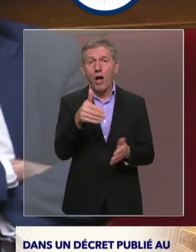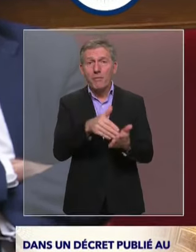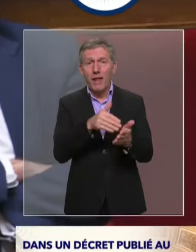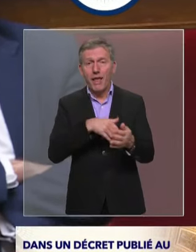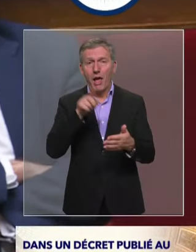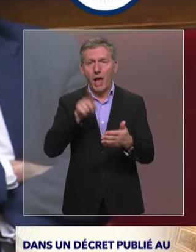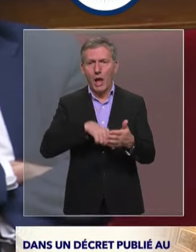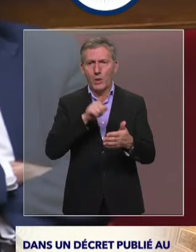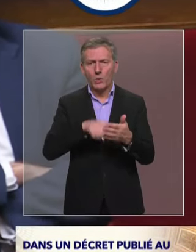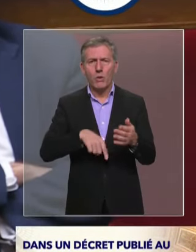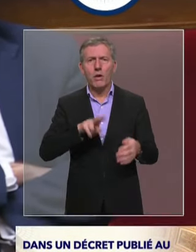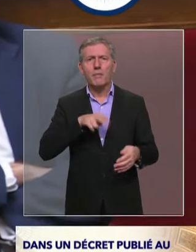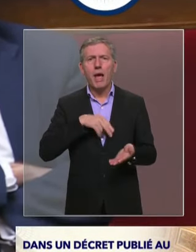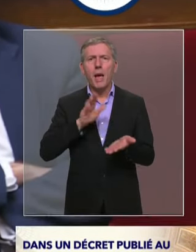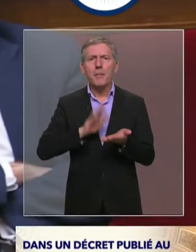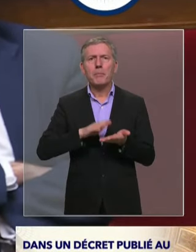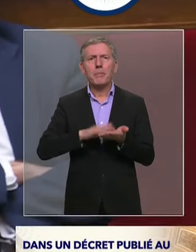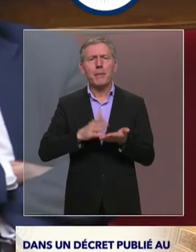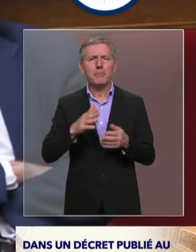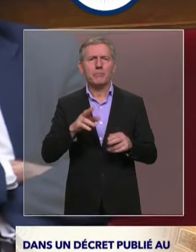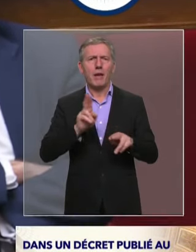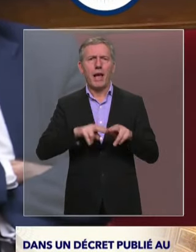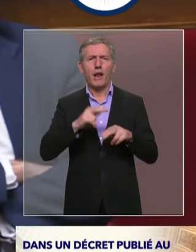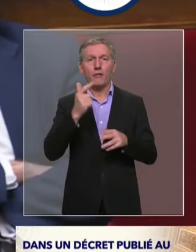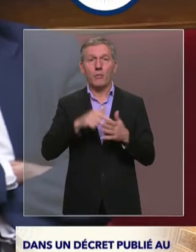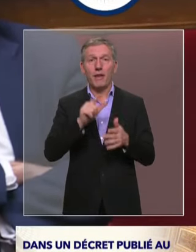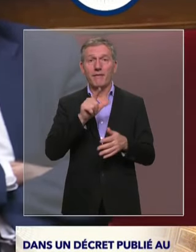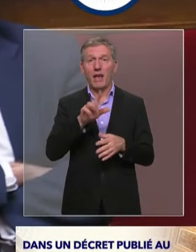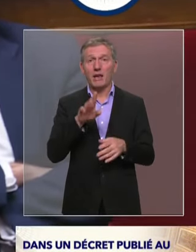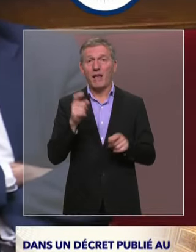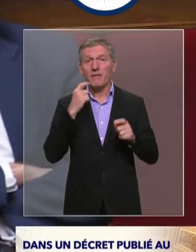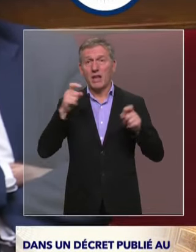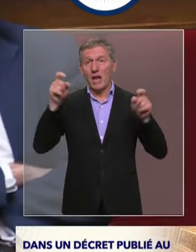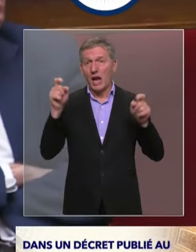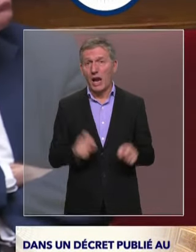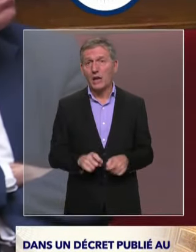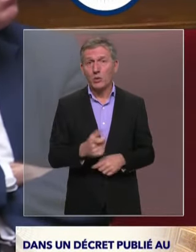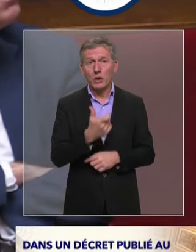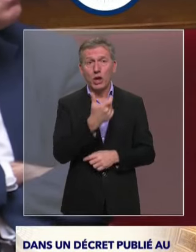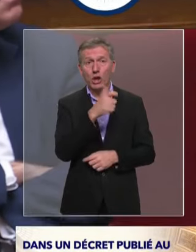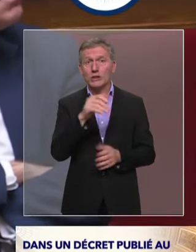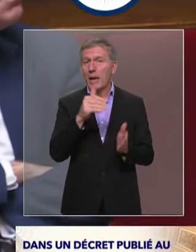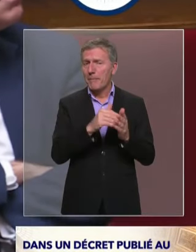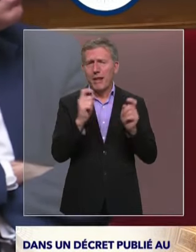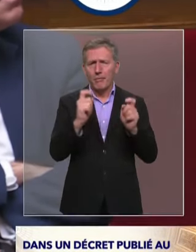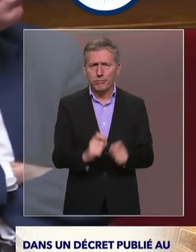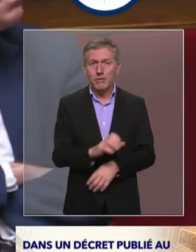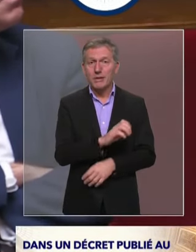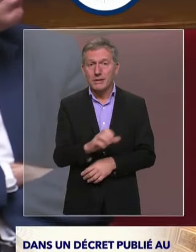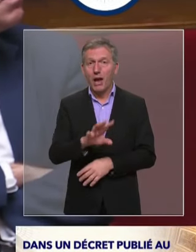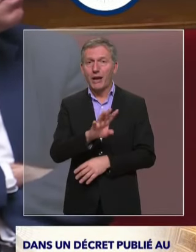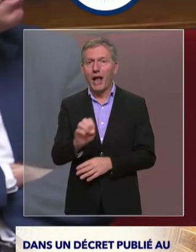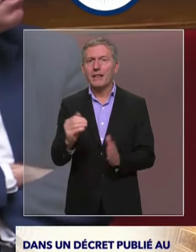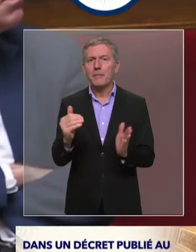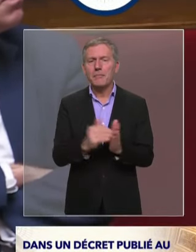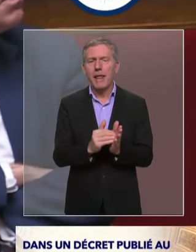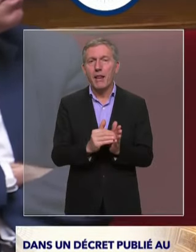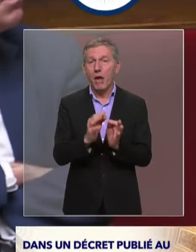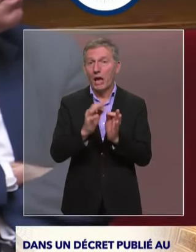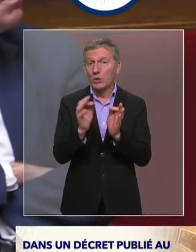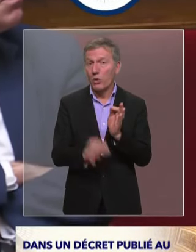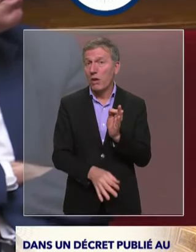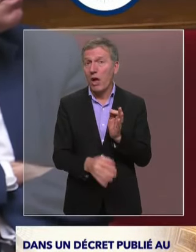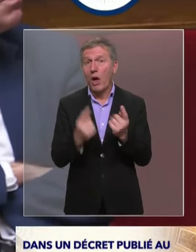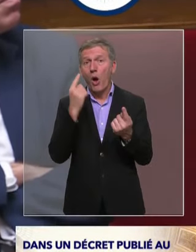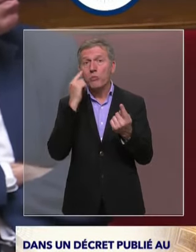ma prime Rénov 2024, réduisant l'objectif de rénovation globale de 200 000 à 140 000. En bout de chaîne, malgré les bonnes intentions, c'est